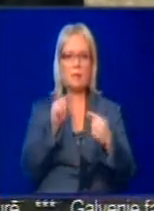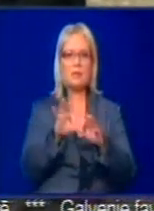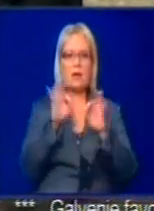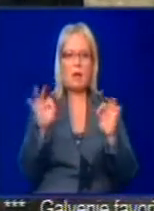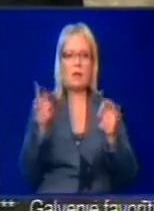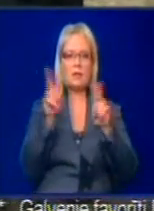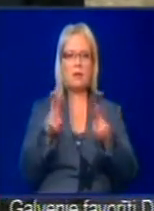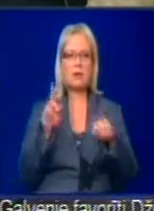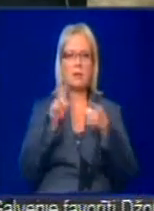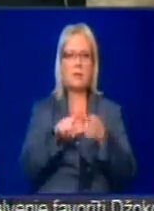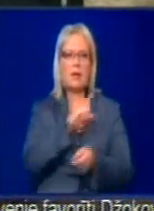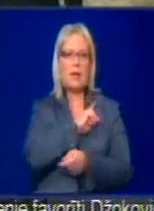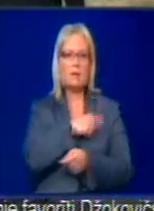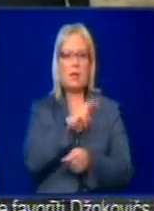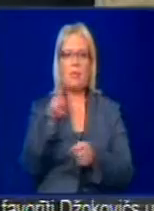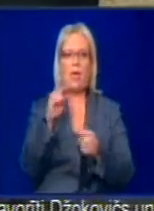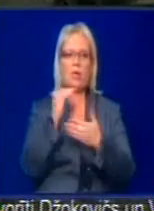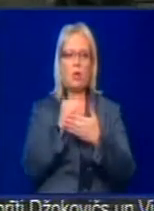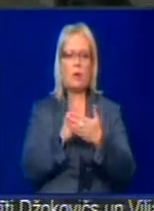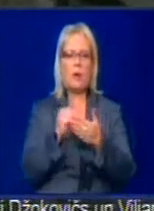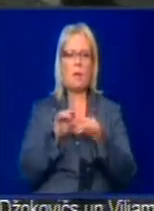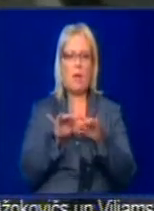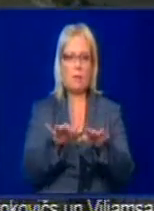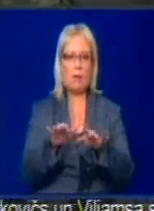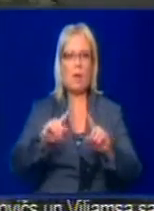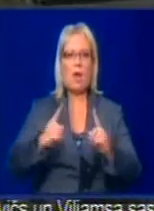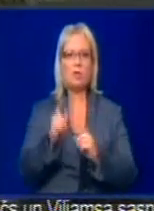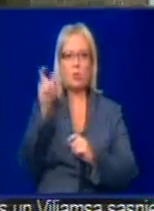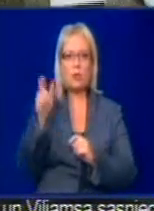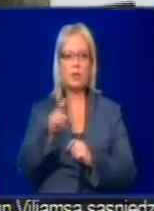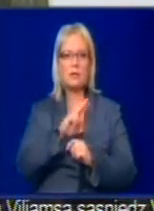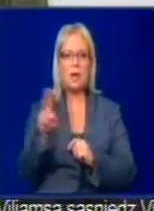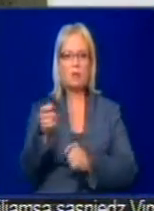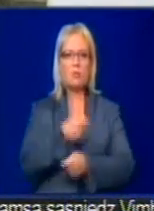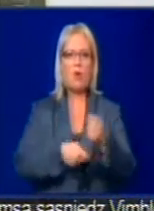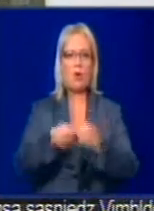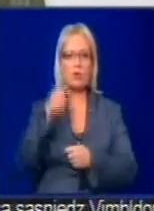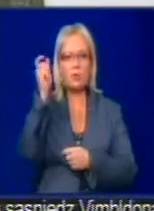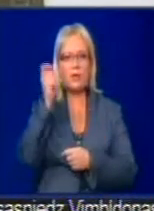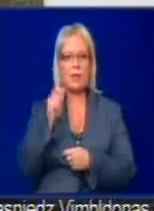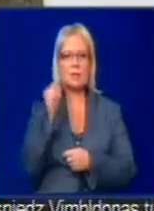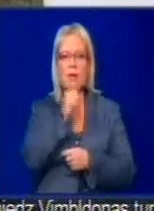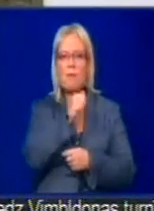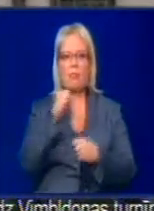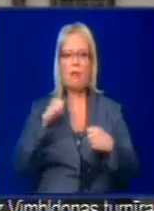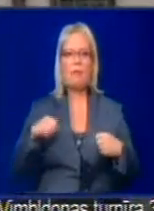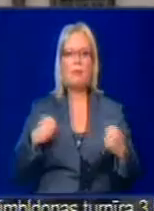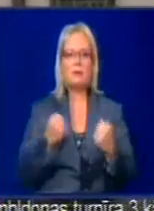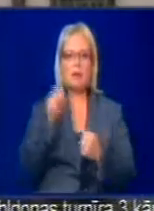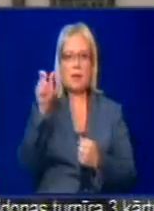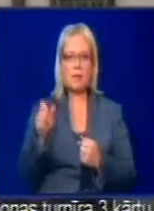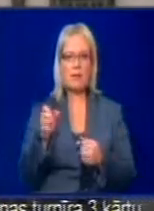viņu sākt izmeklēšana saistībā ar iespējamām nelikumīgām darbībām. Aizturēts arī kāds brokeris un Itālijas slepenā dienesta